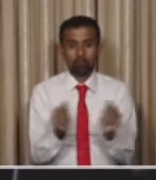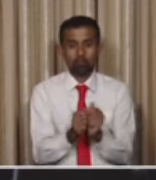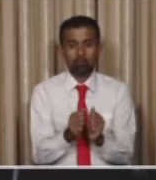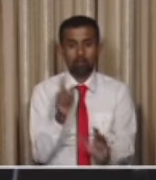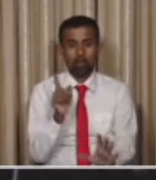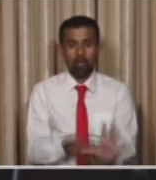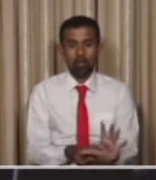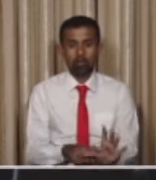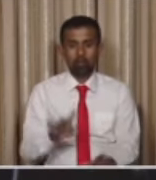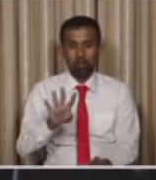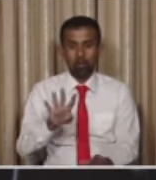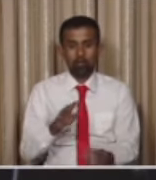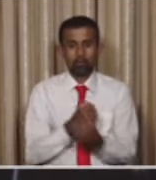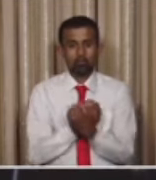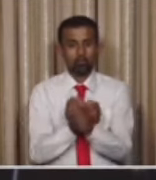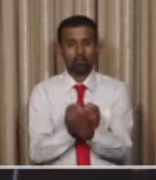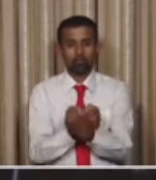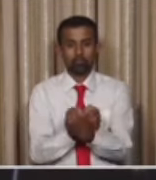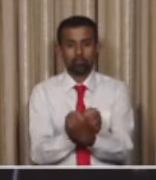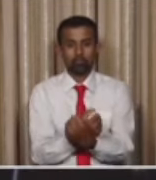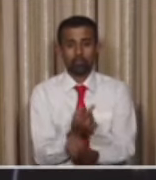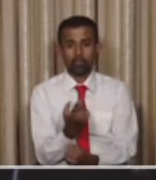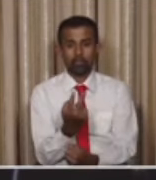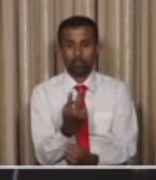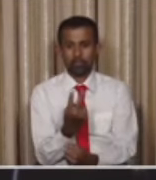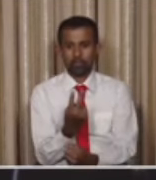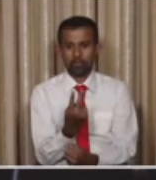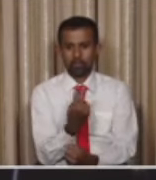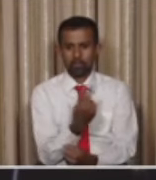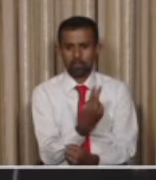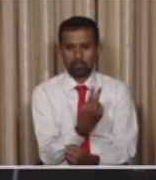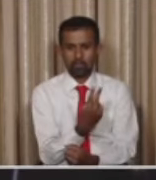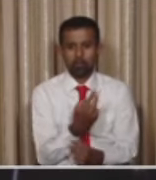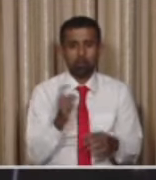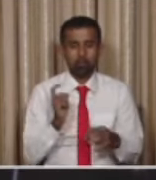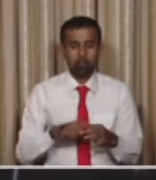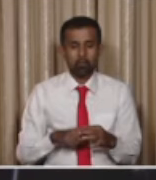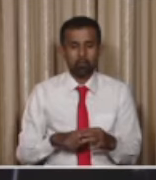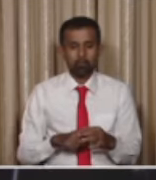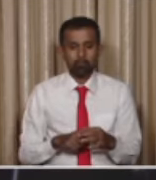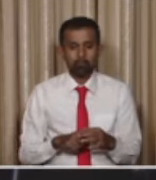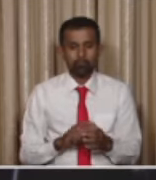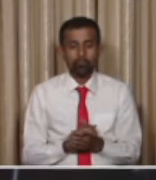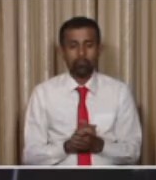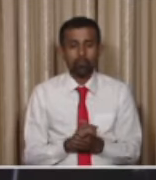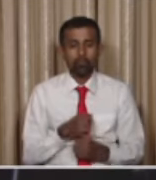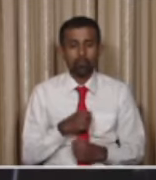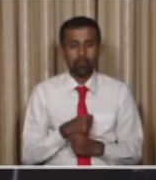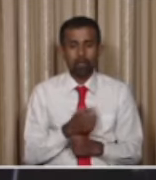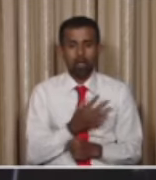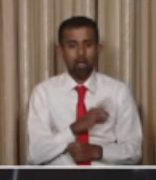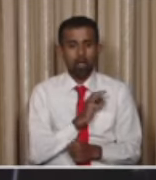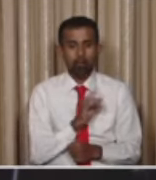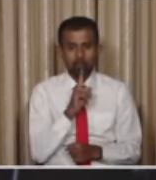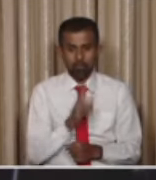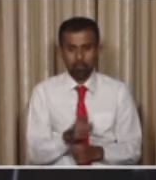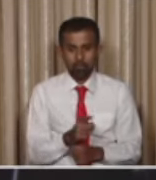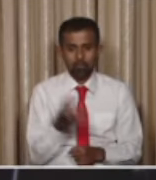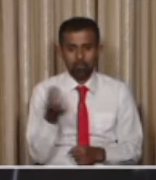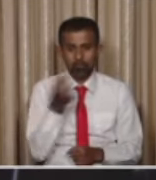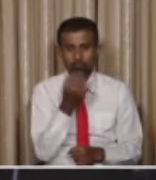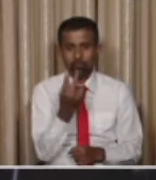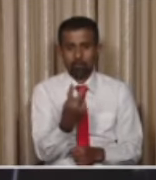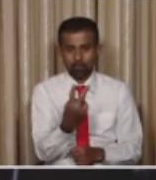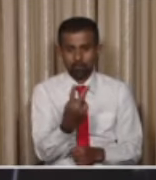අවුරුදු 4ක හිරේ දානවා. මොකද ඒ දෙකක් අනේ එතන තමයි අපිට තියෙන ප්‍රශ්නේ. එතකොට ඥානසාර හිමි කළ ප්‍රකාශ දෙකට චෝදනා